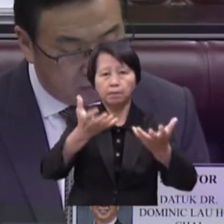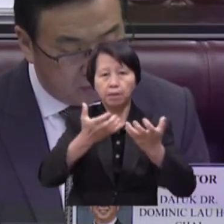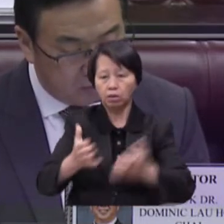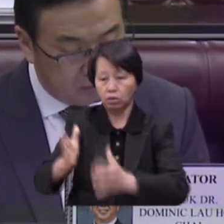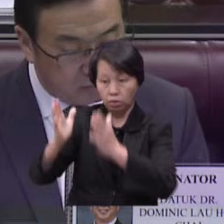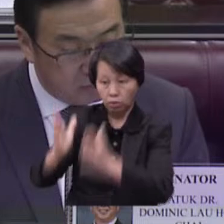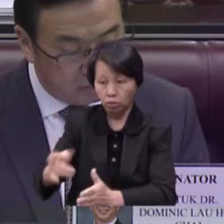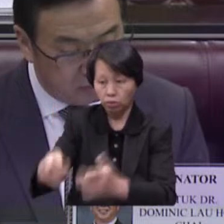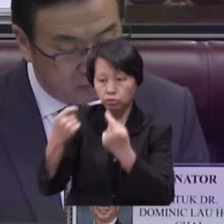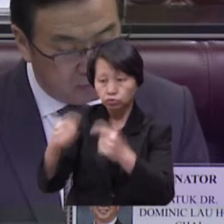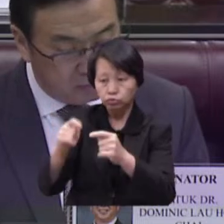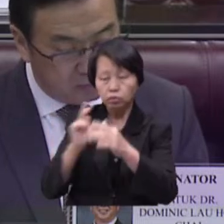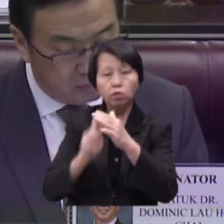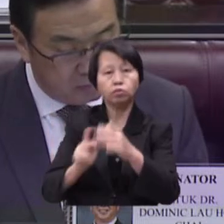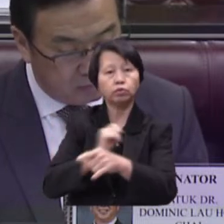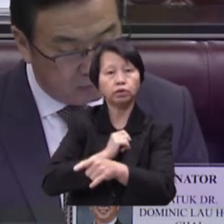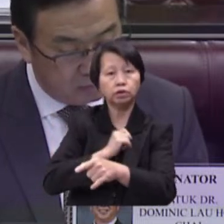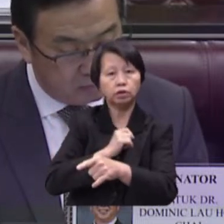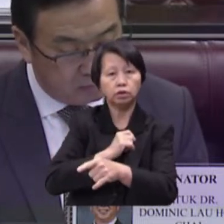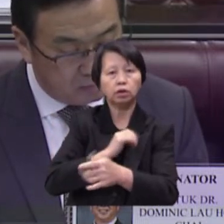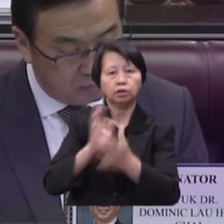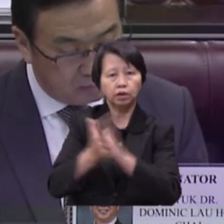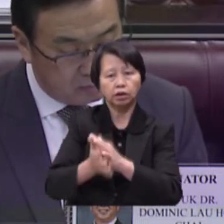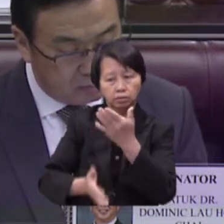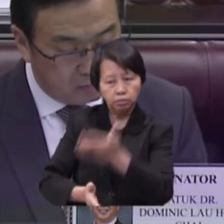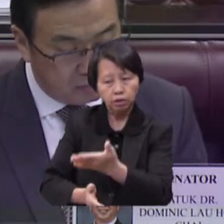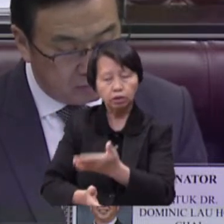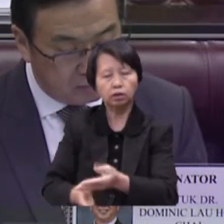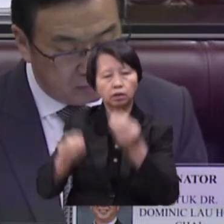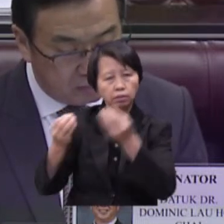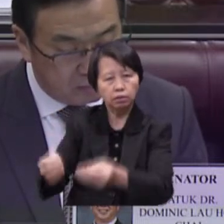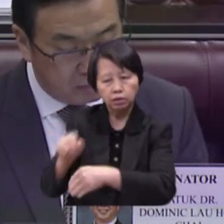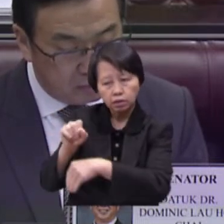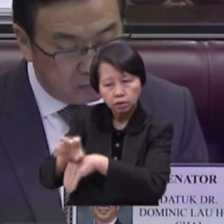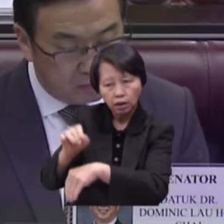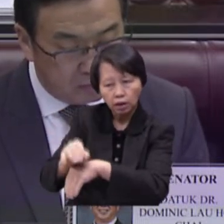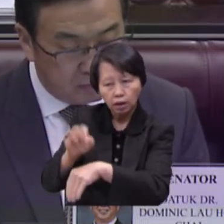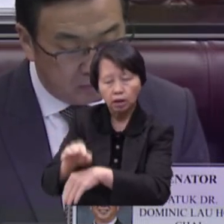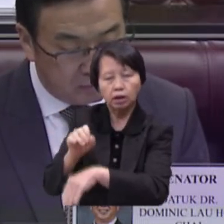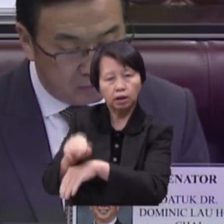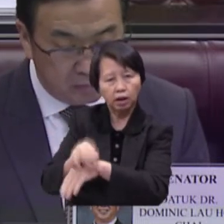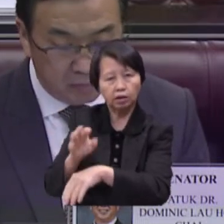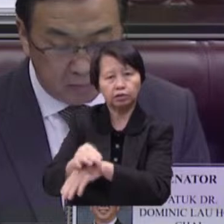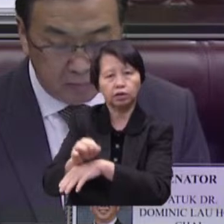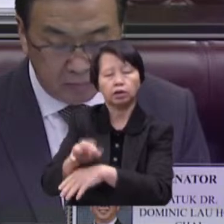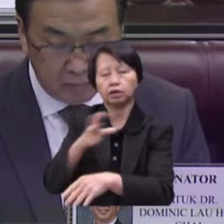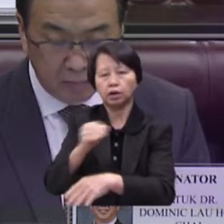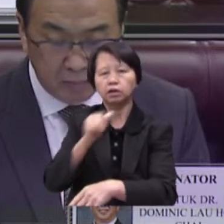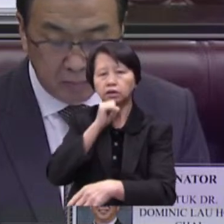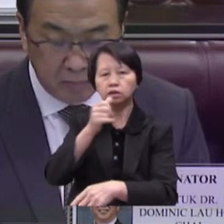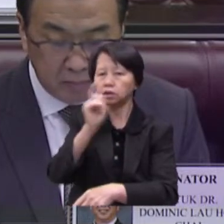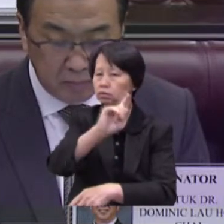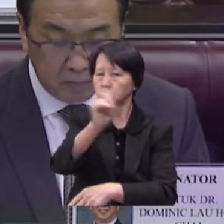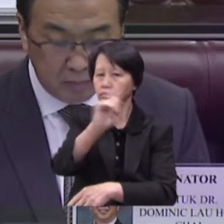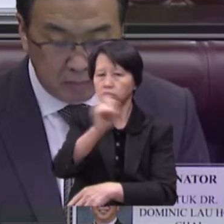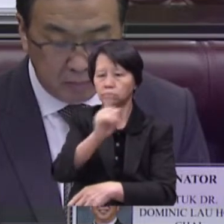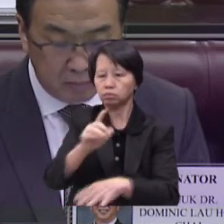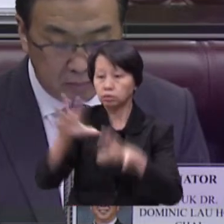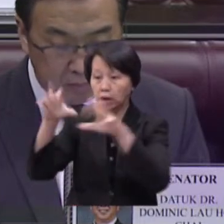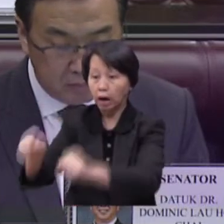orang yang coba bunuh diri ini supaya mereka diberi nasehat dan konseling dan tidak seharusnya